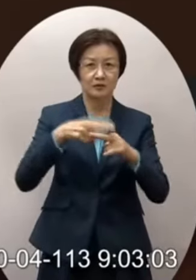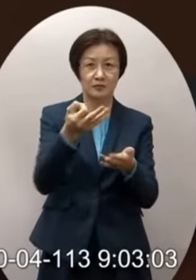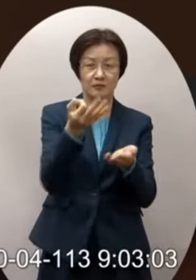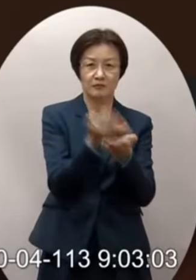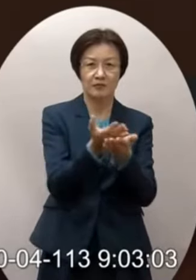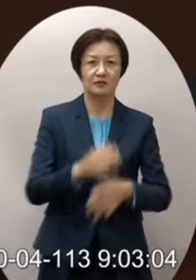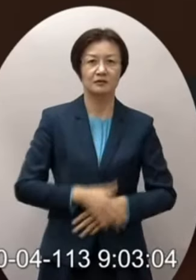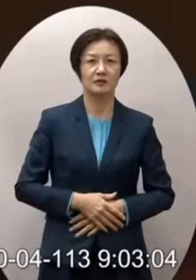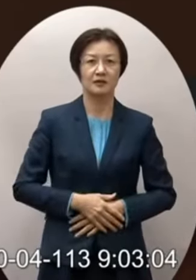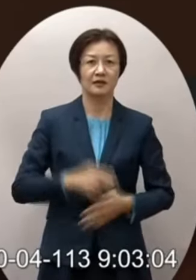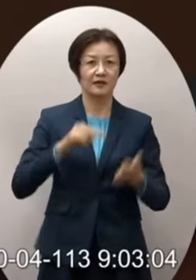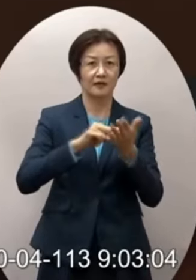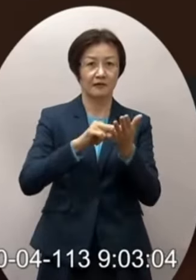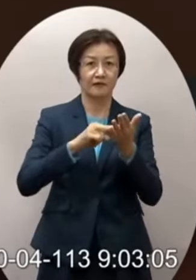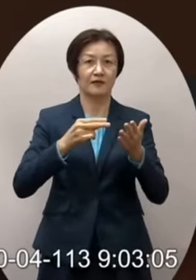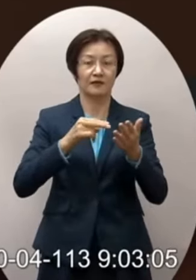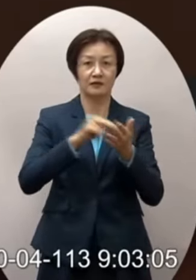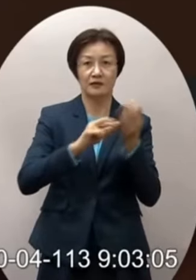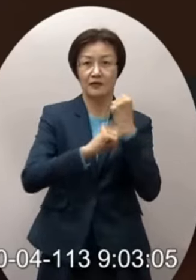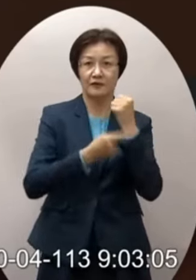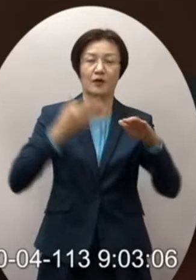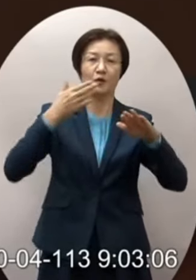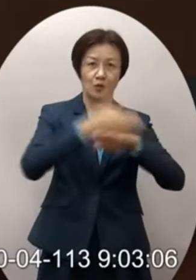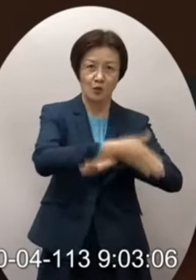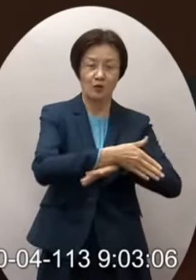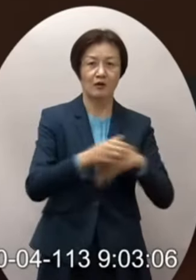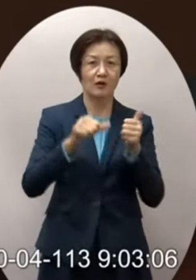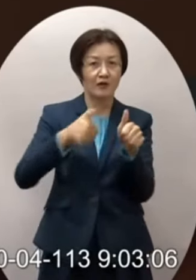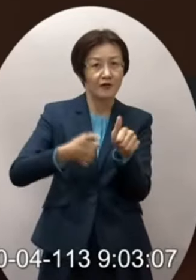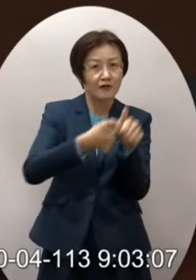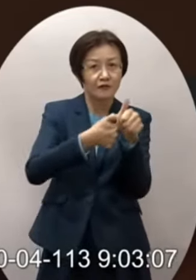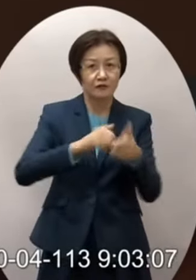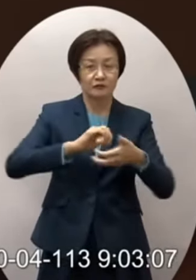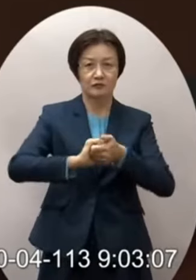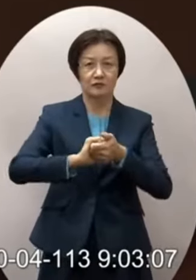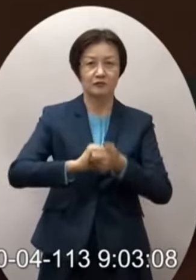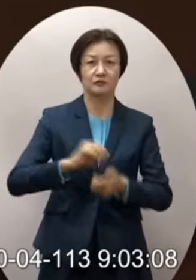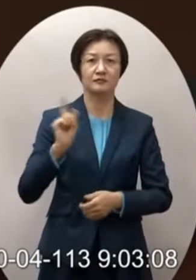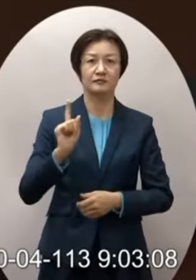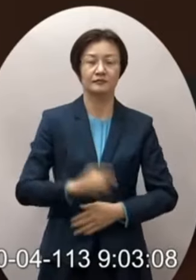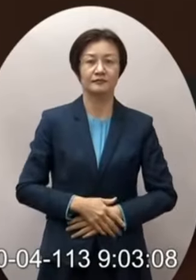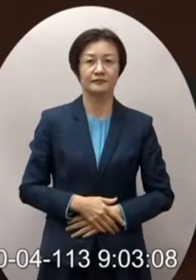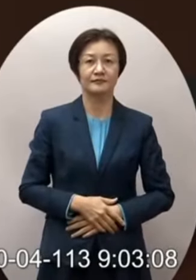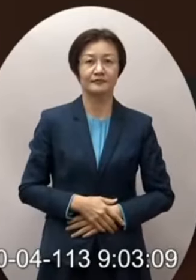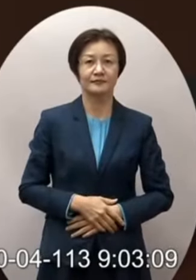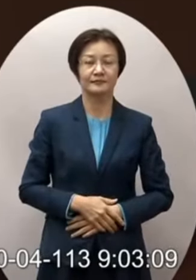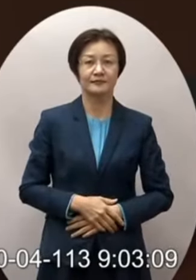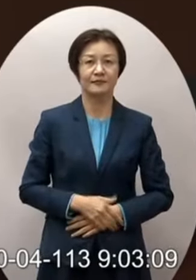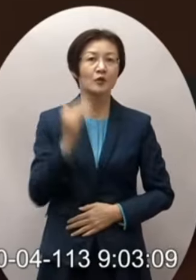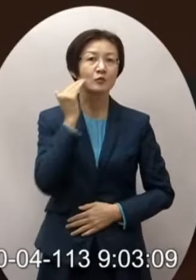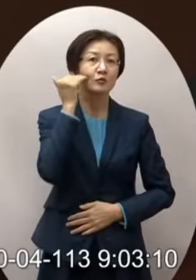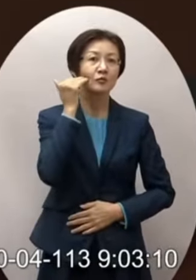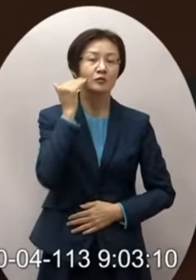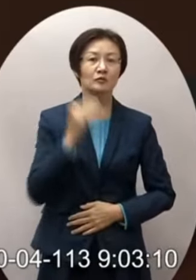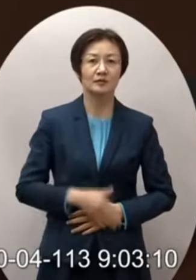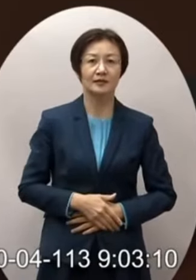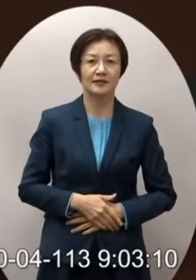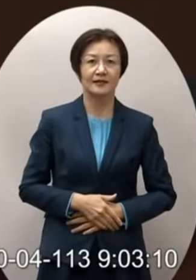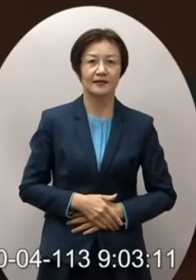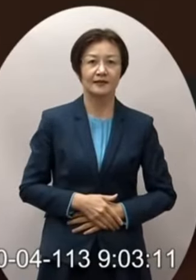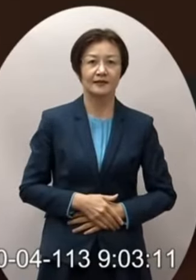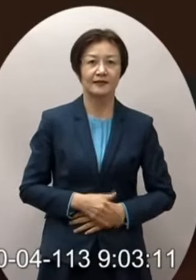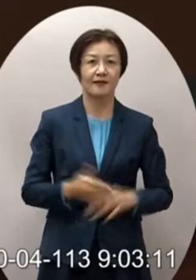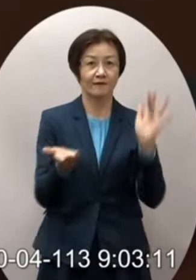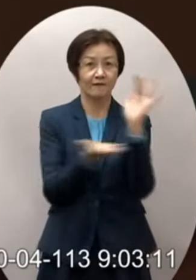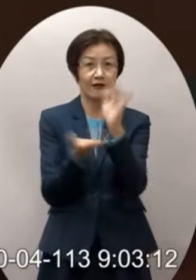同时也通过了一份附带决议。这个附带决议写的是什么呢？如果需要提高